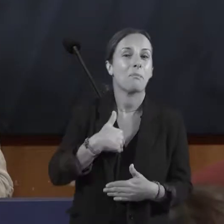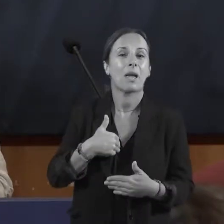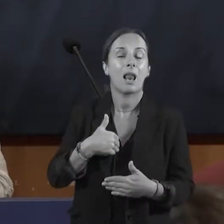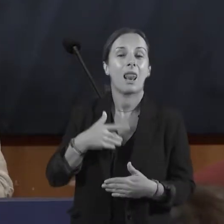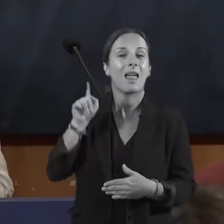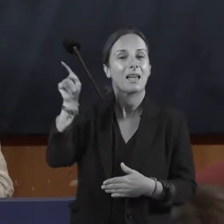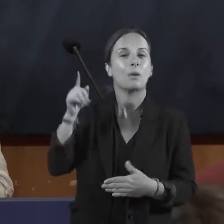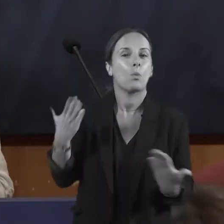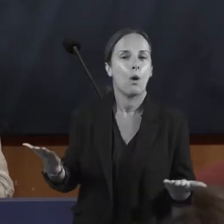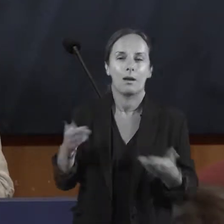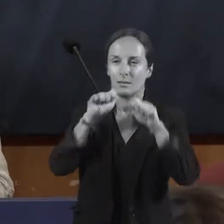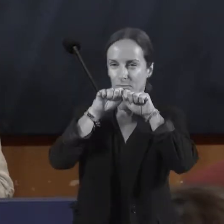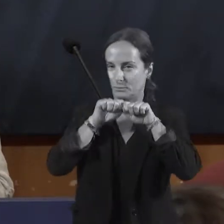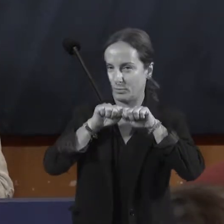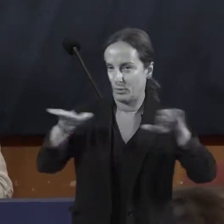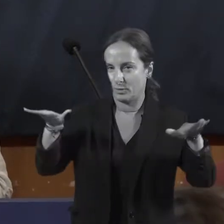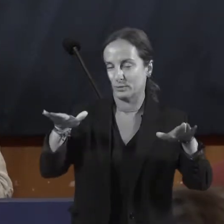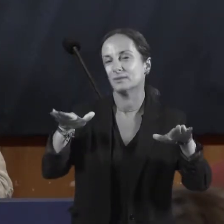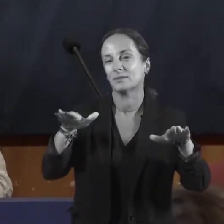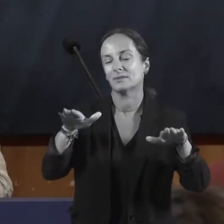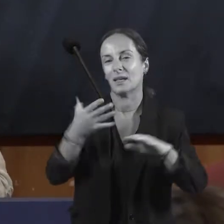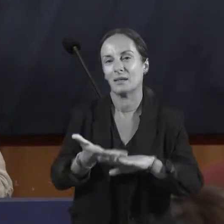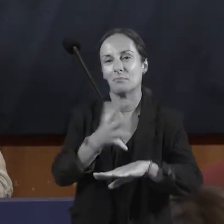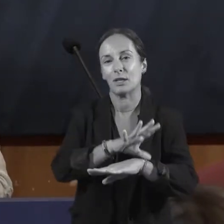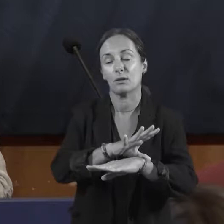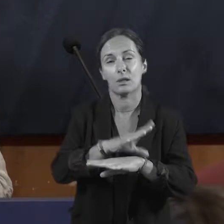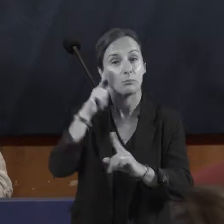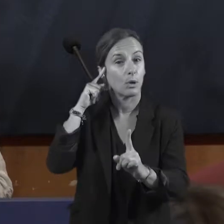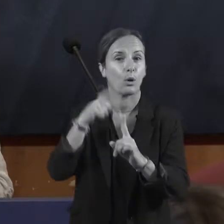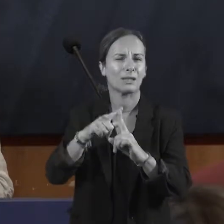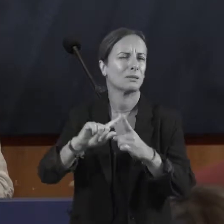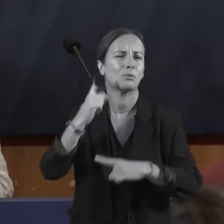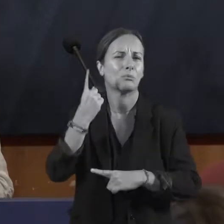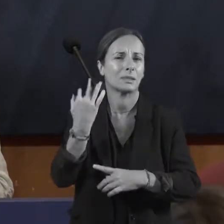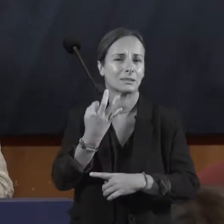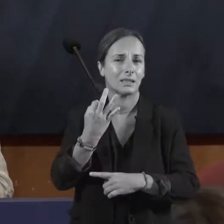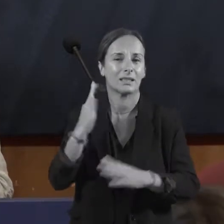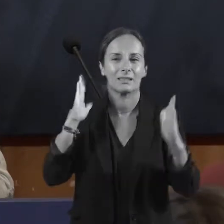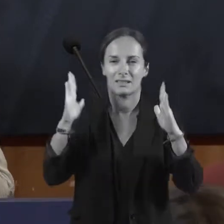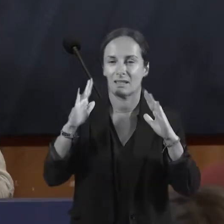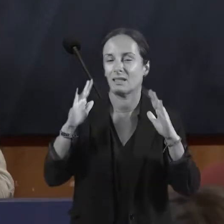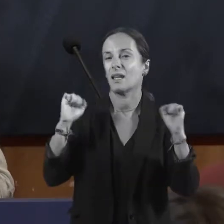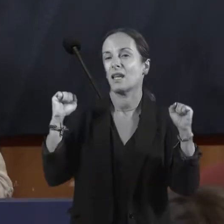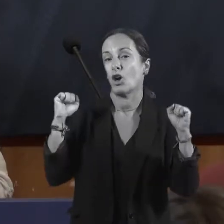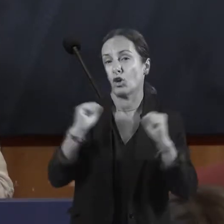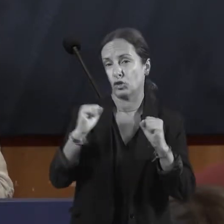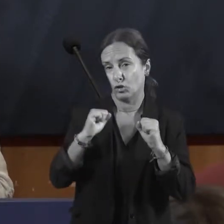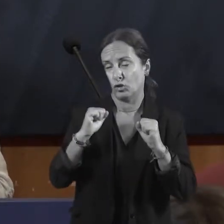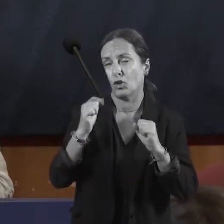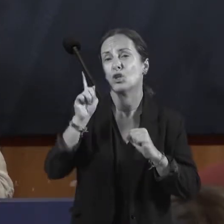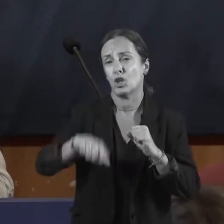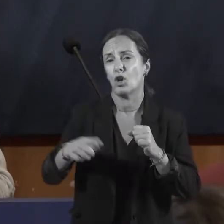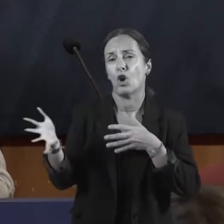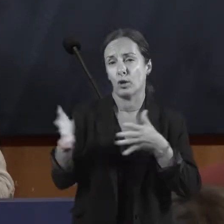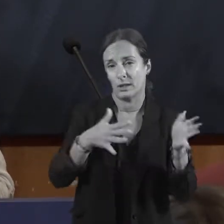acció que farem de promoció, sobretot destinat a la temporada tardor i vent, que és el que interessa en aquest cas a la